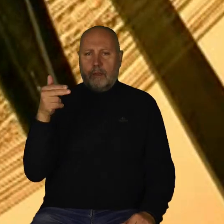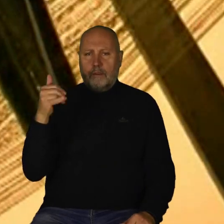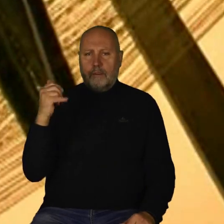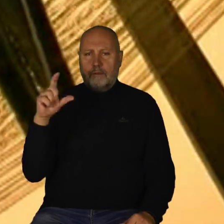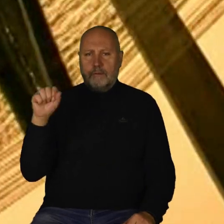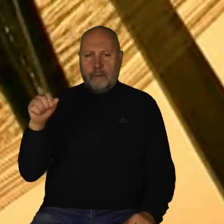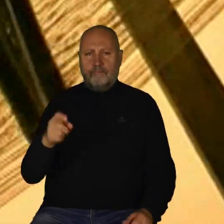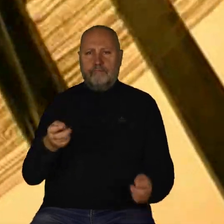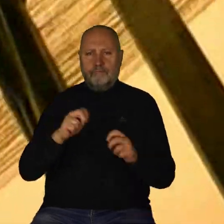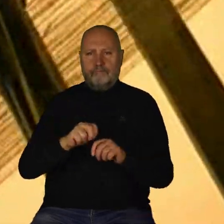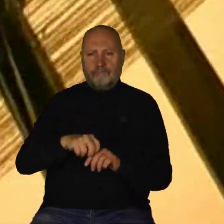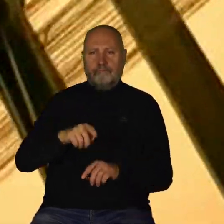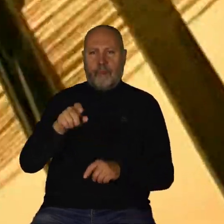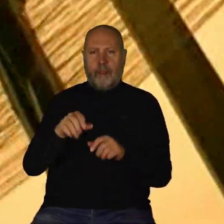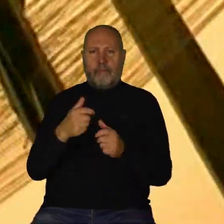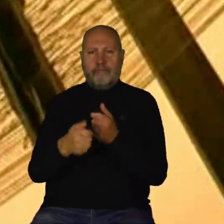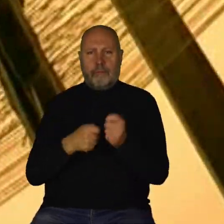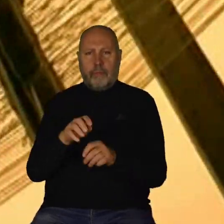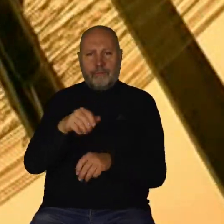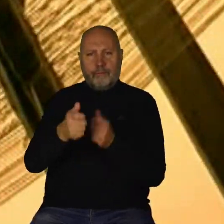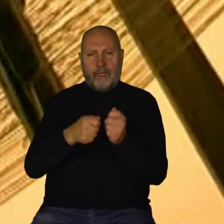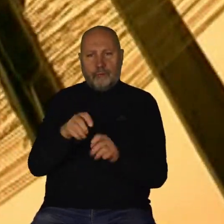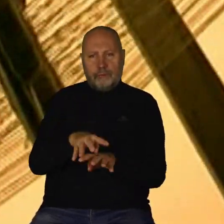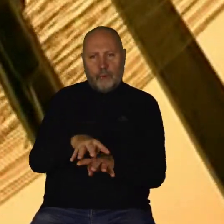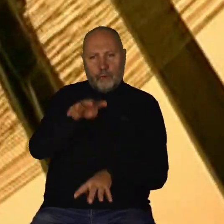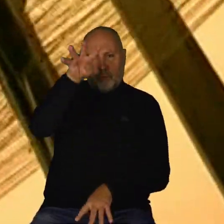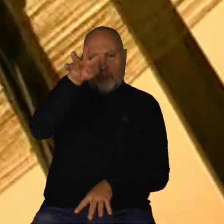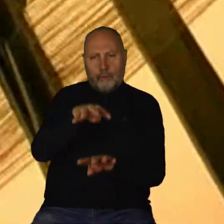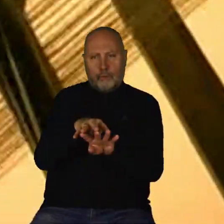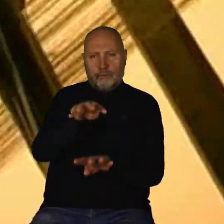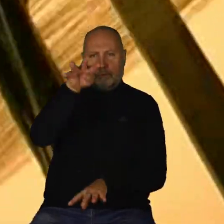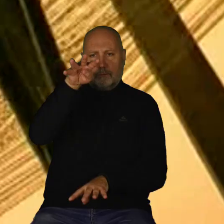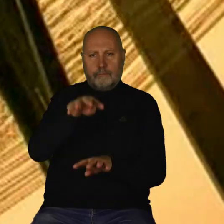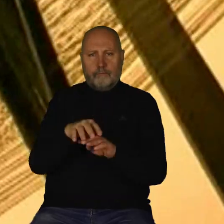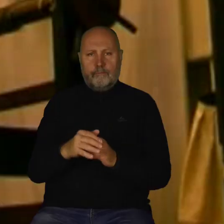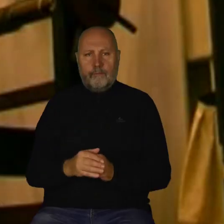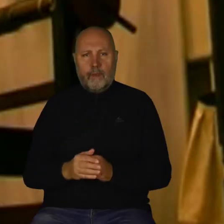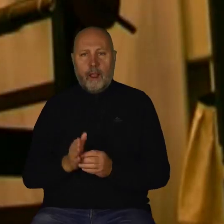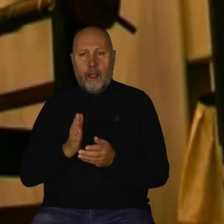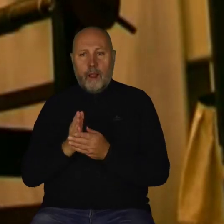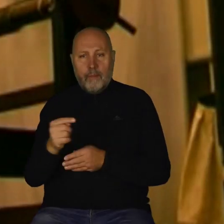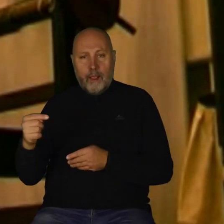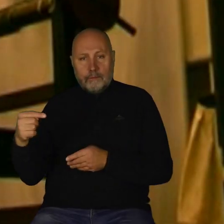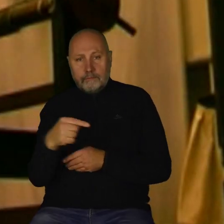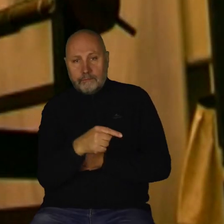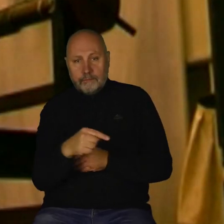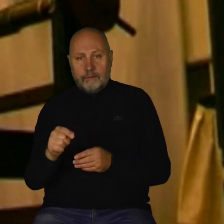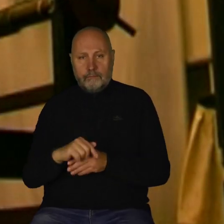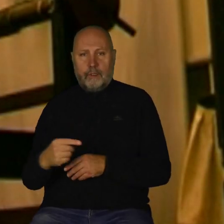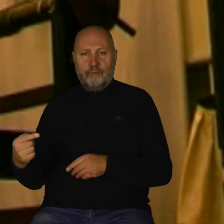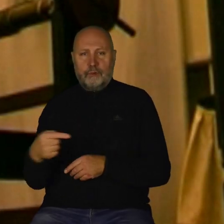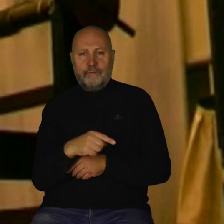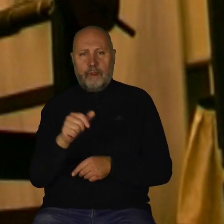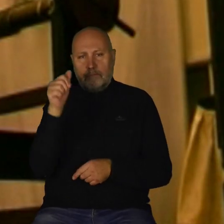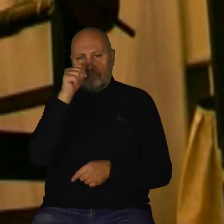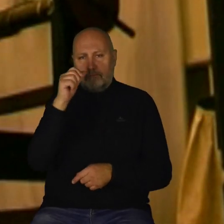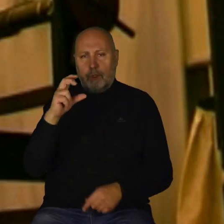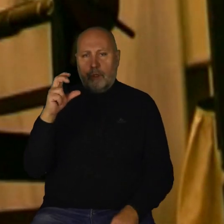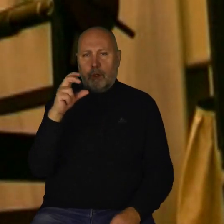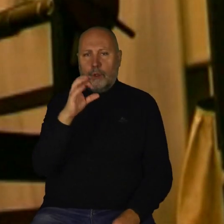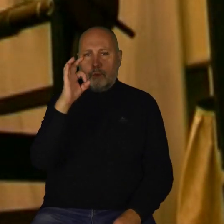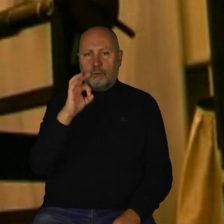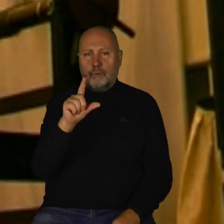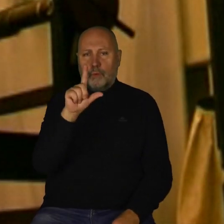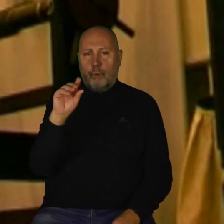nicią w ten sposób nicielnice poruszają się w górę i w dół pomiędzy powstałą szczelinę